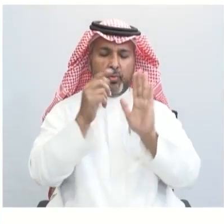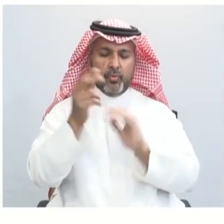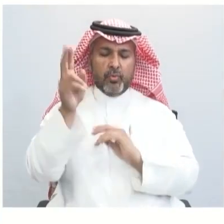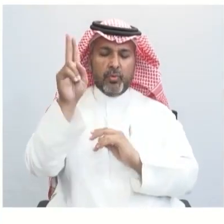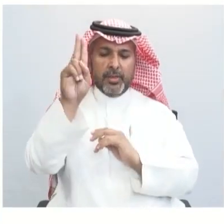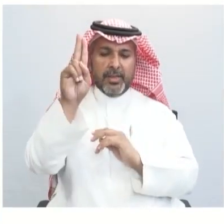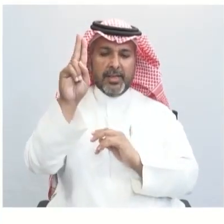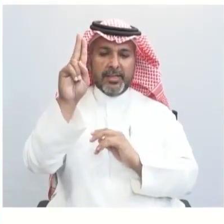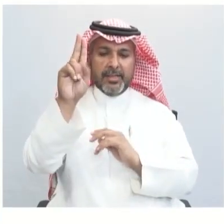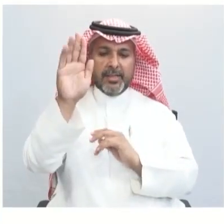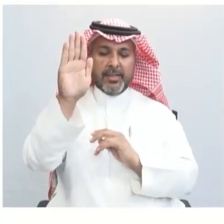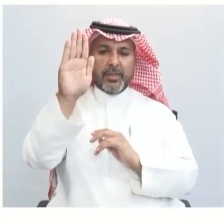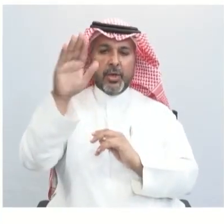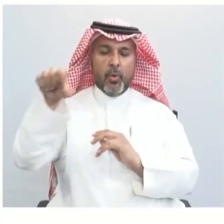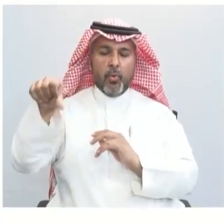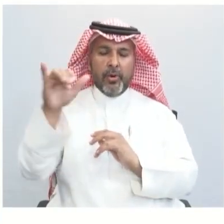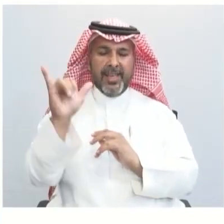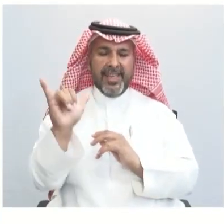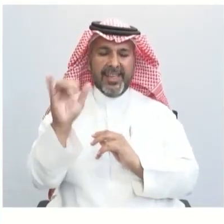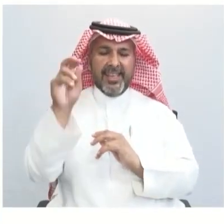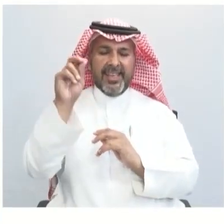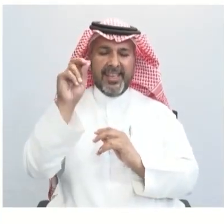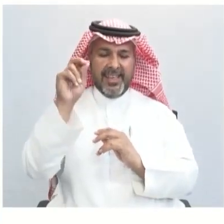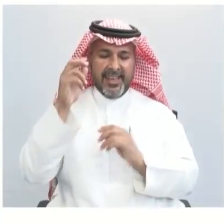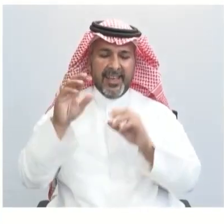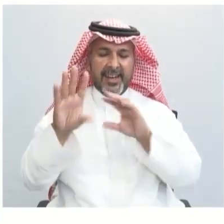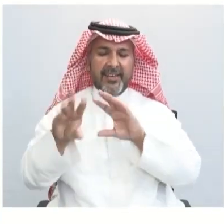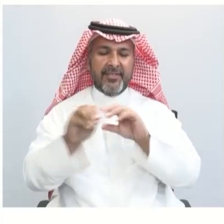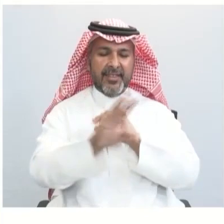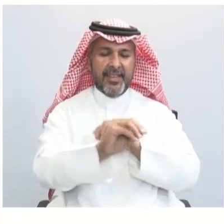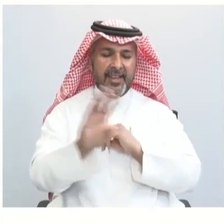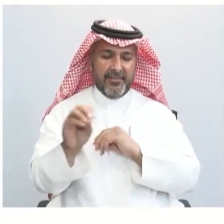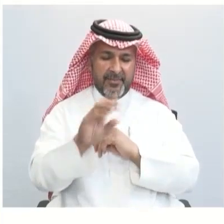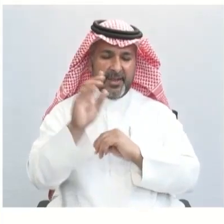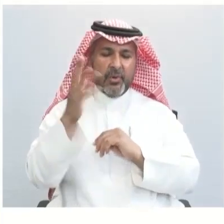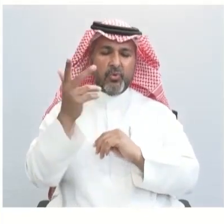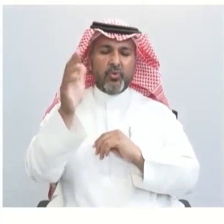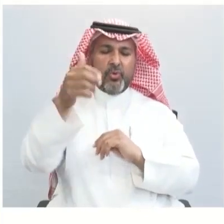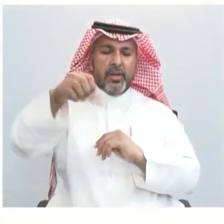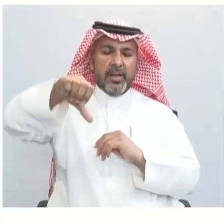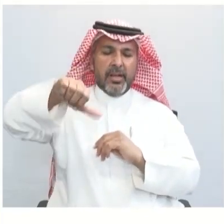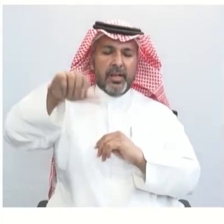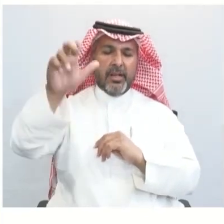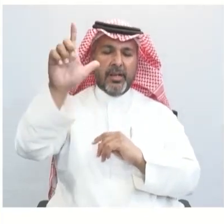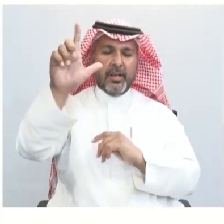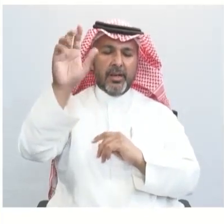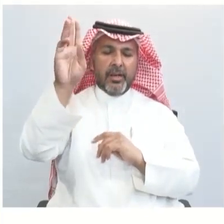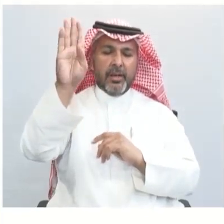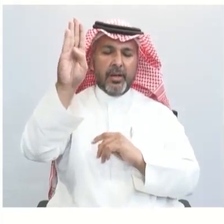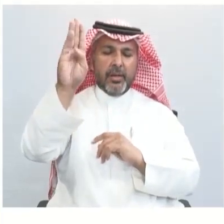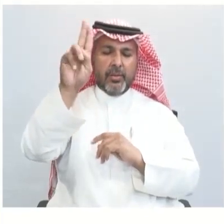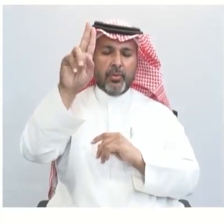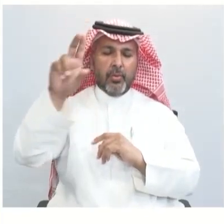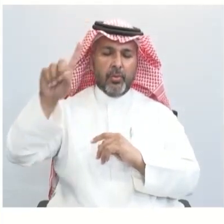أهداف الوحدة، مفهوم التسويق الإلكتروني ومميزاته والتحديات التي يواجهها، التعرف على أنواع التسويق الإلكتروني،